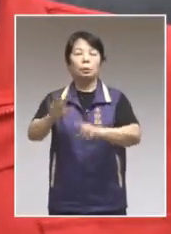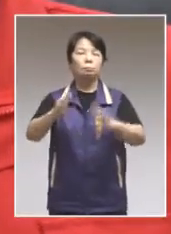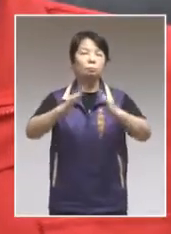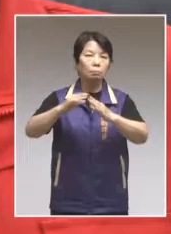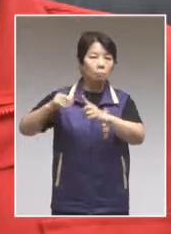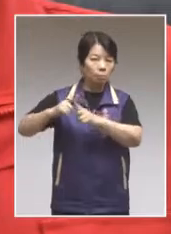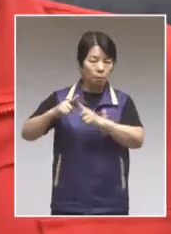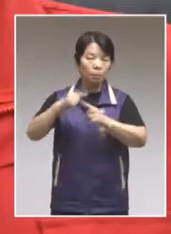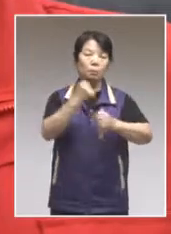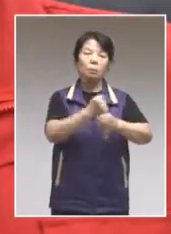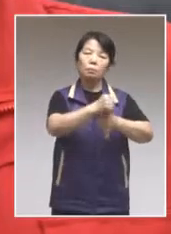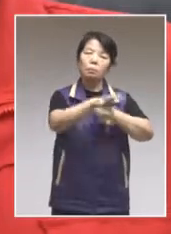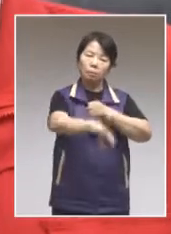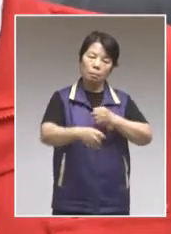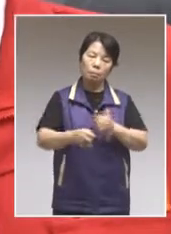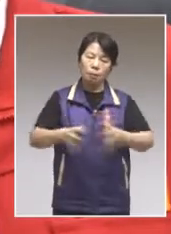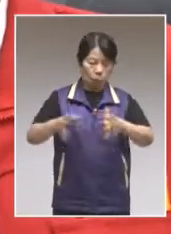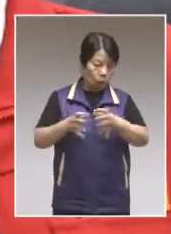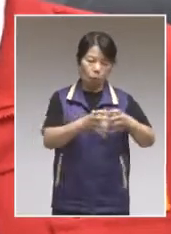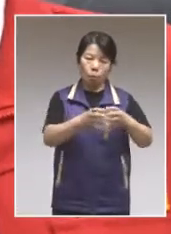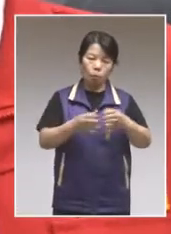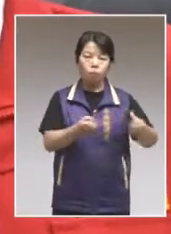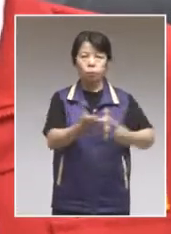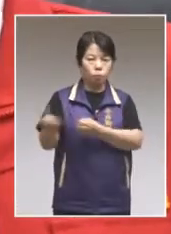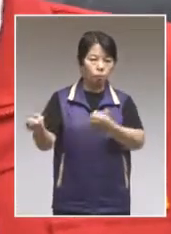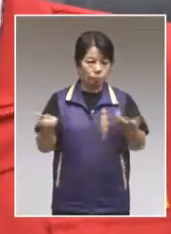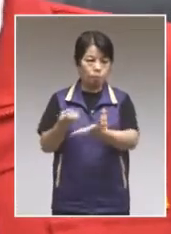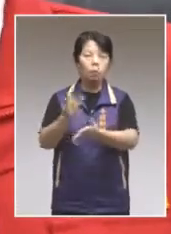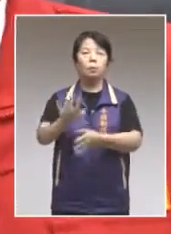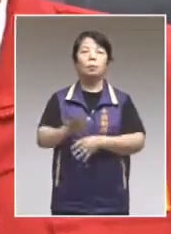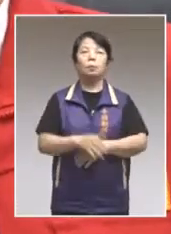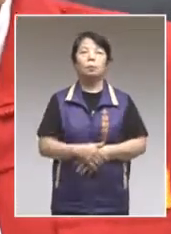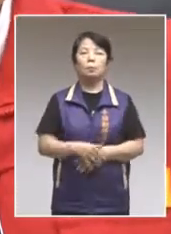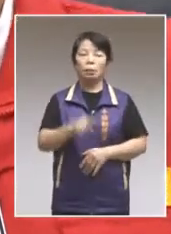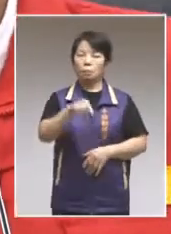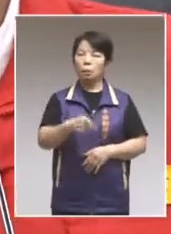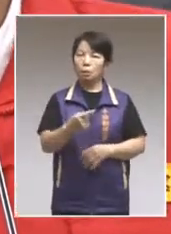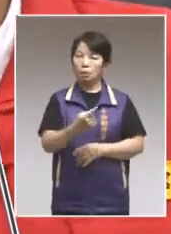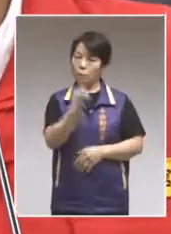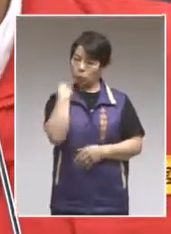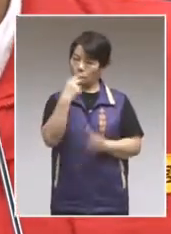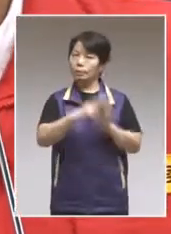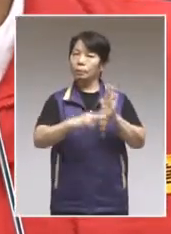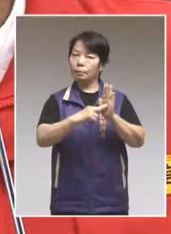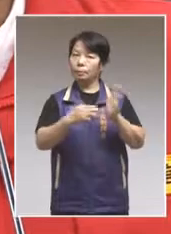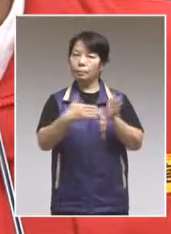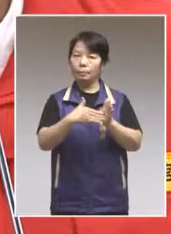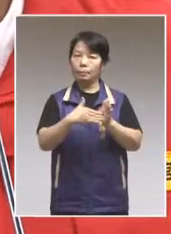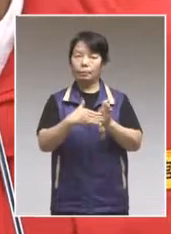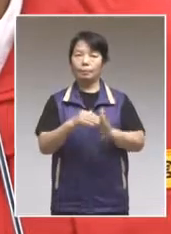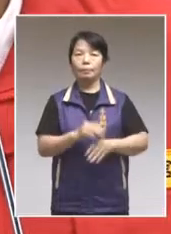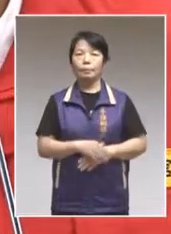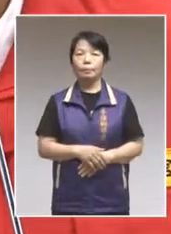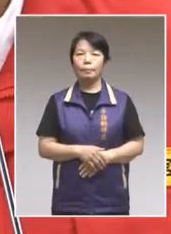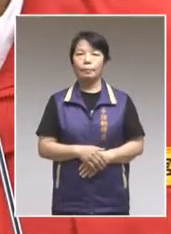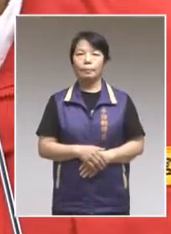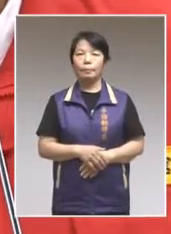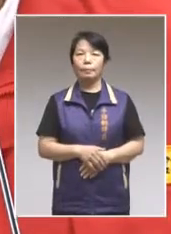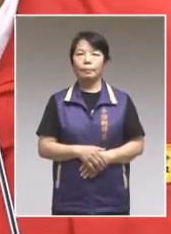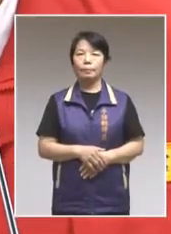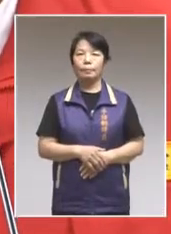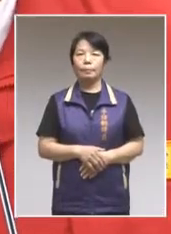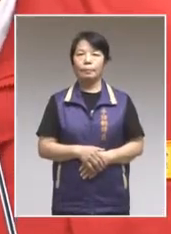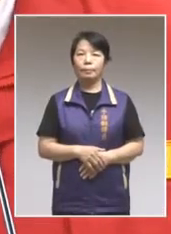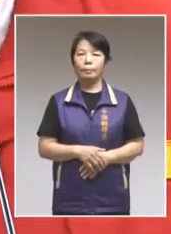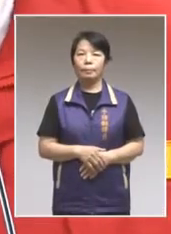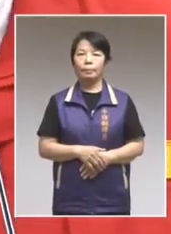人职场的群聚感染，哦，所以这个部分昨天也跟大家说明在这